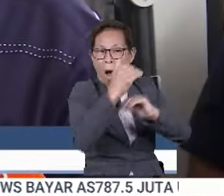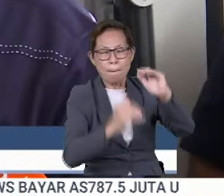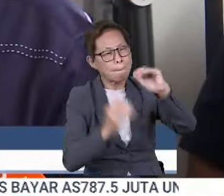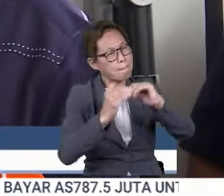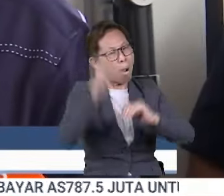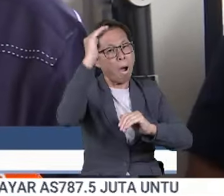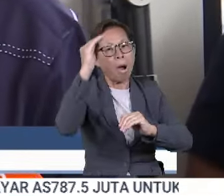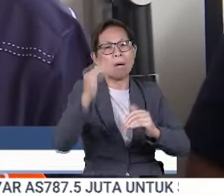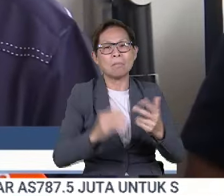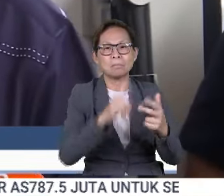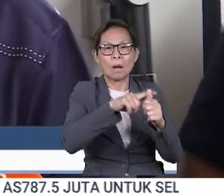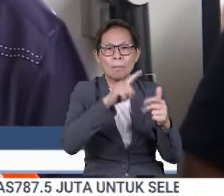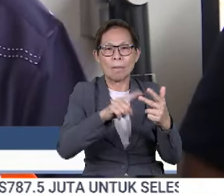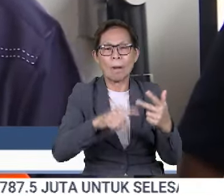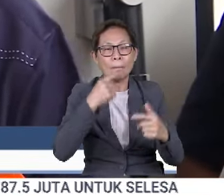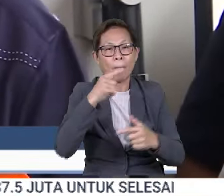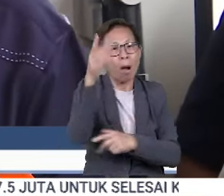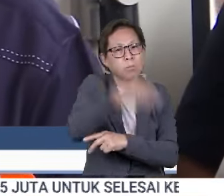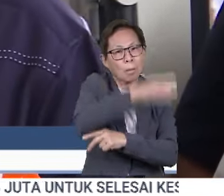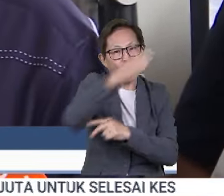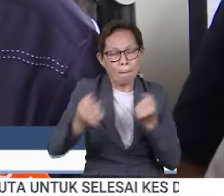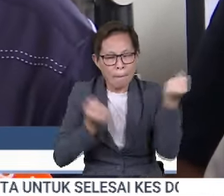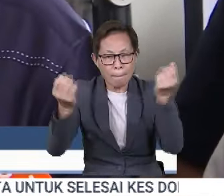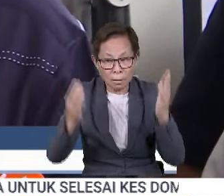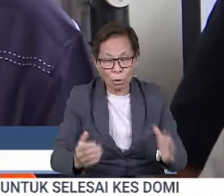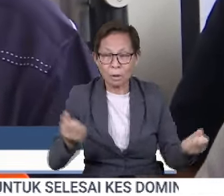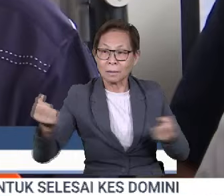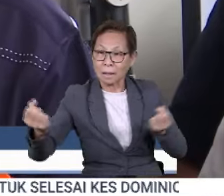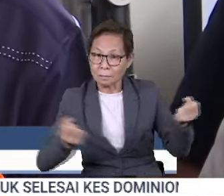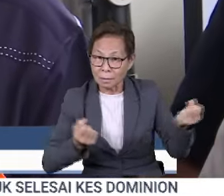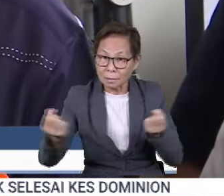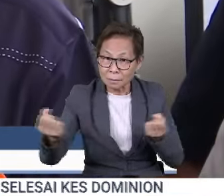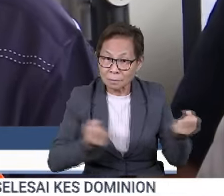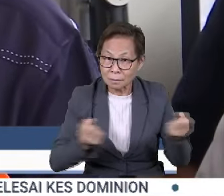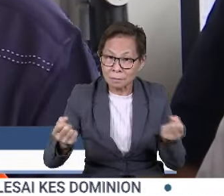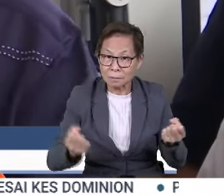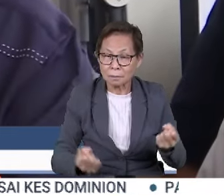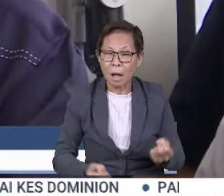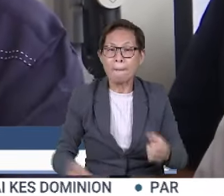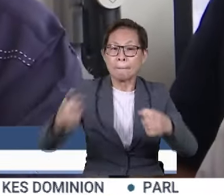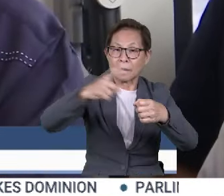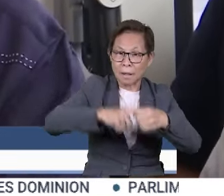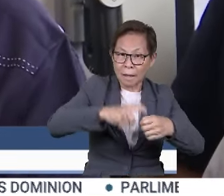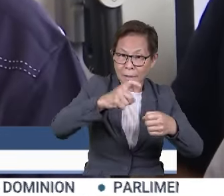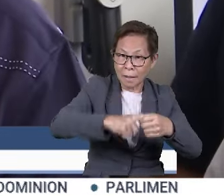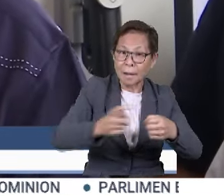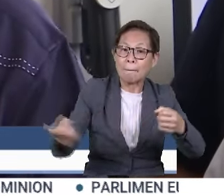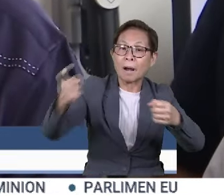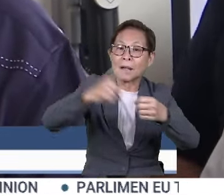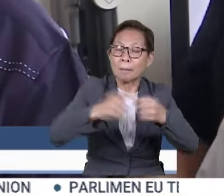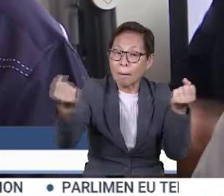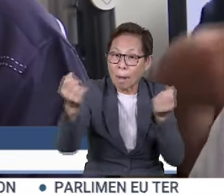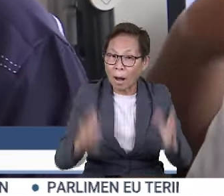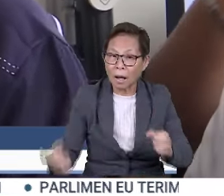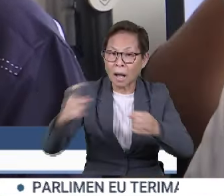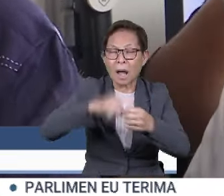Jadi seperti setiap tahun, perintah larangan pemanduan kenderaan perkara yang berkaitan dengan yang